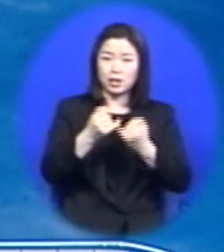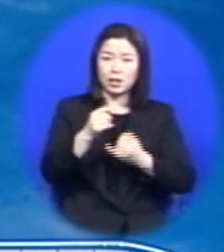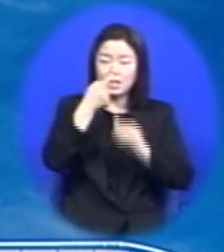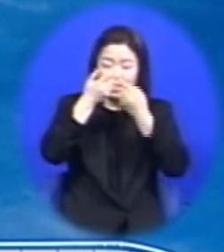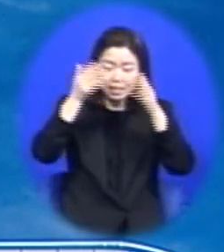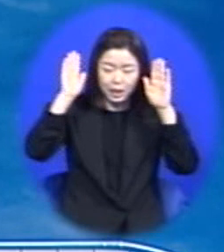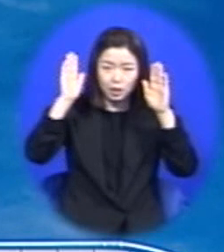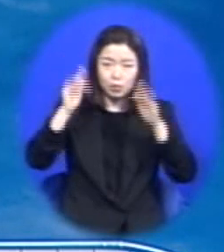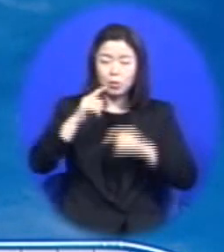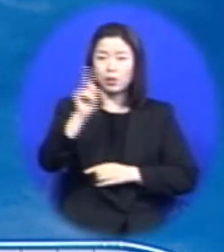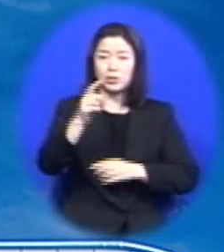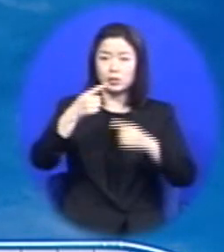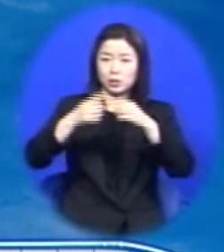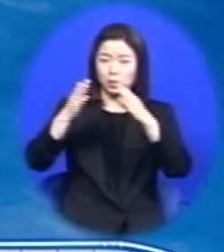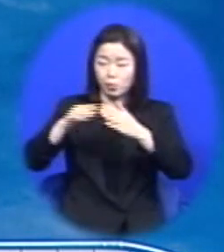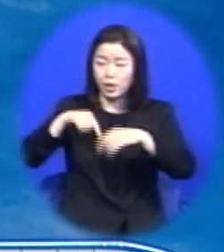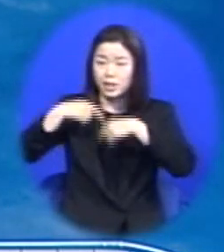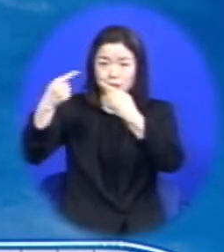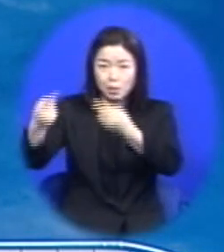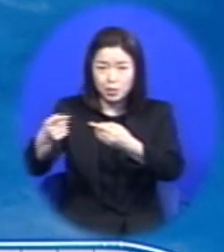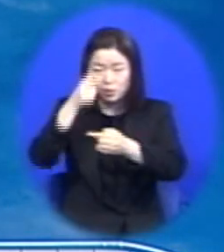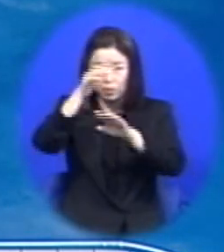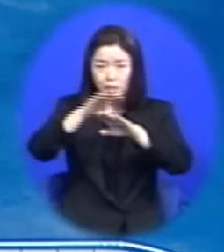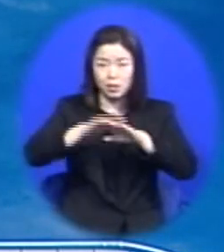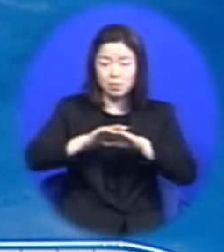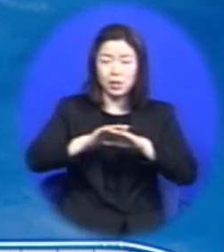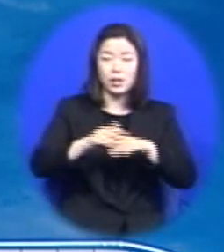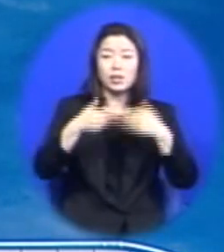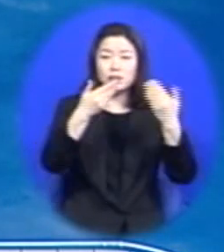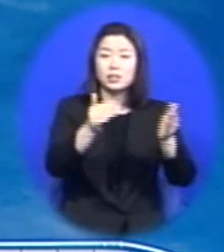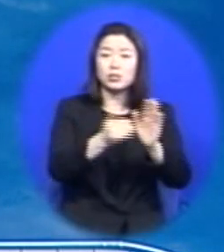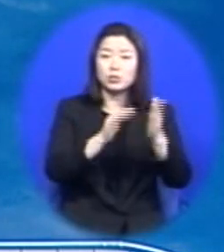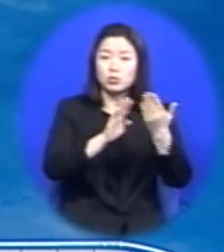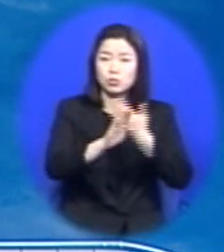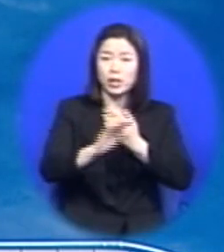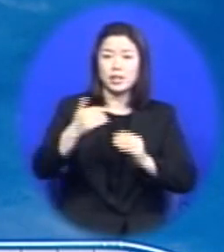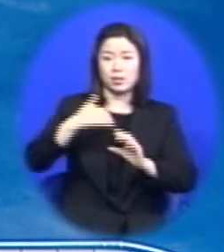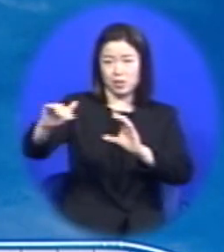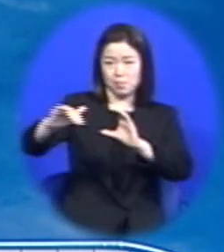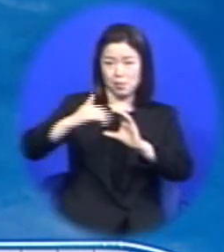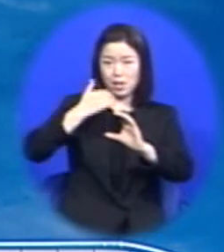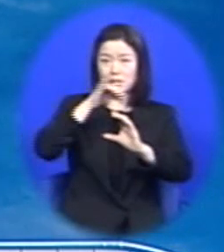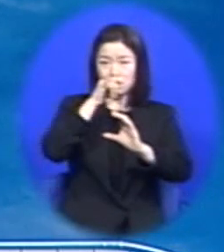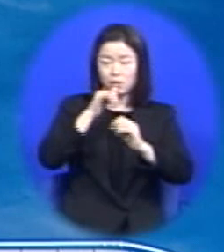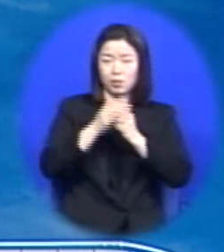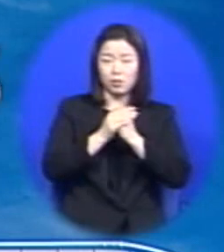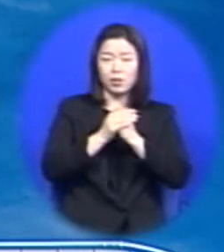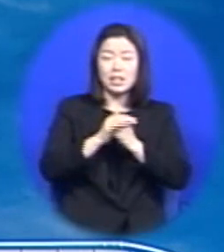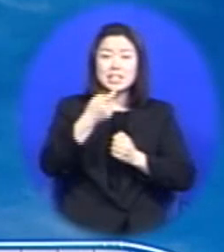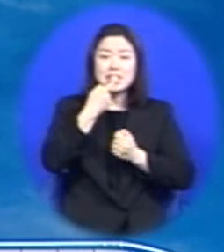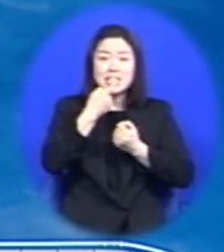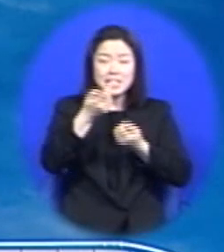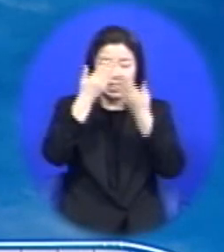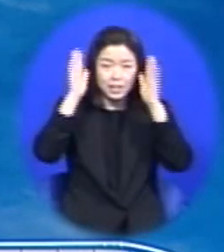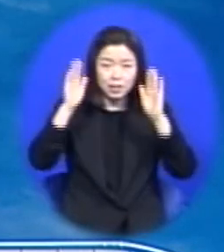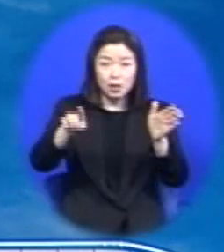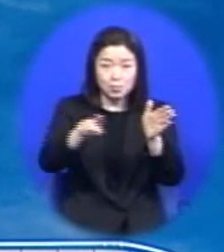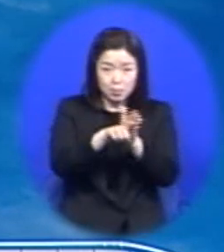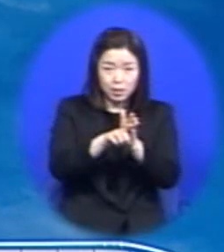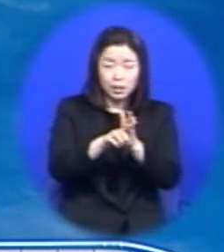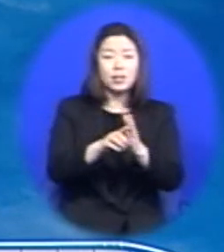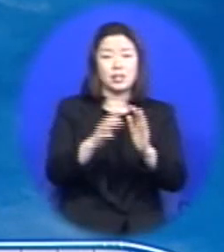가서 예배를 드리고 너무 감격을 하고는 저에게 메일을 보냈어요. 그 힌두교 믿는 나라 아닙니까?